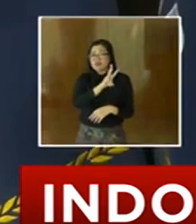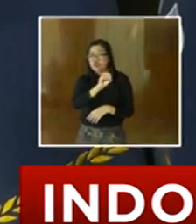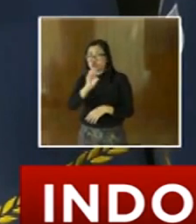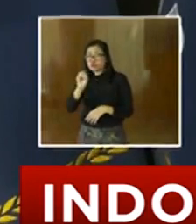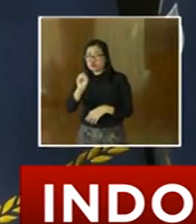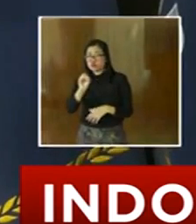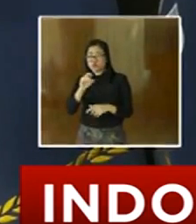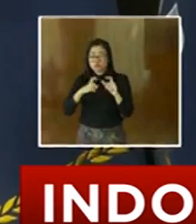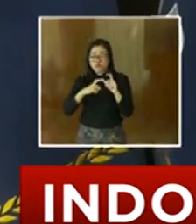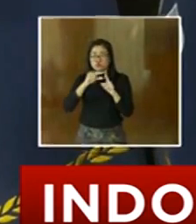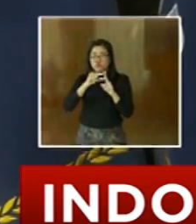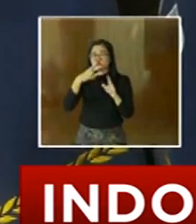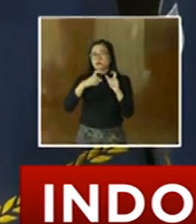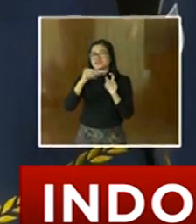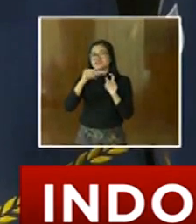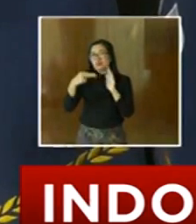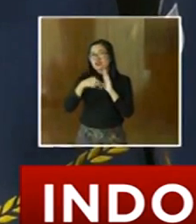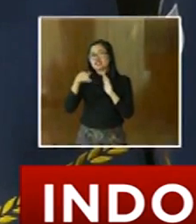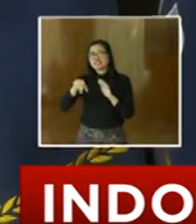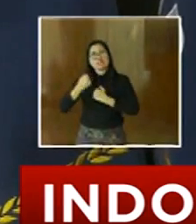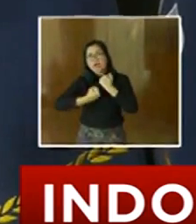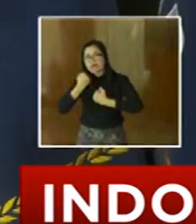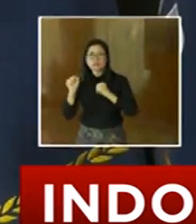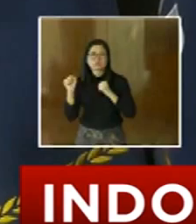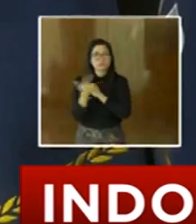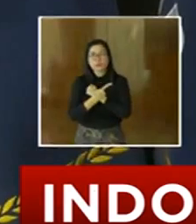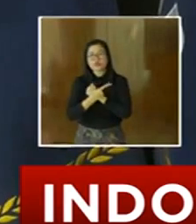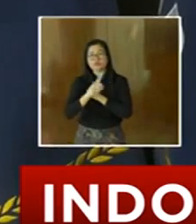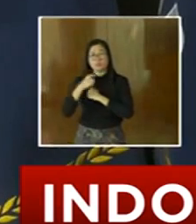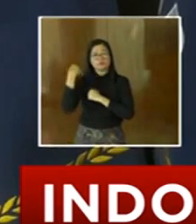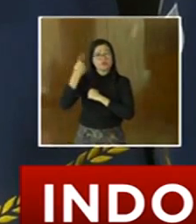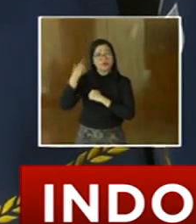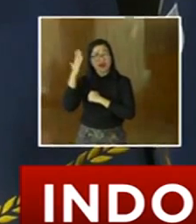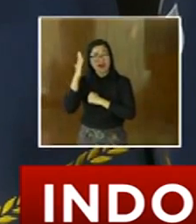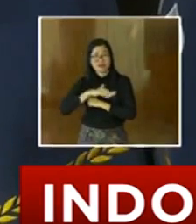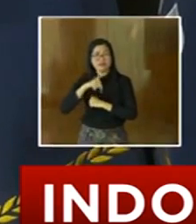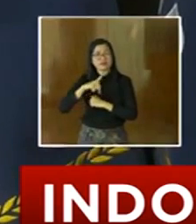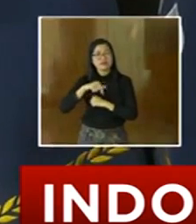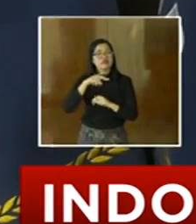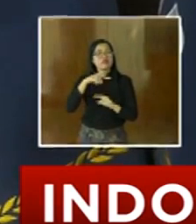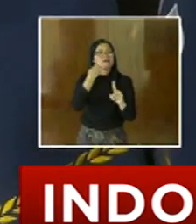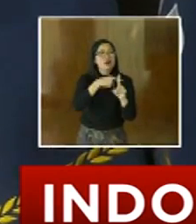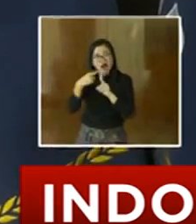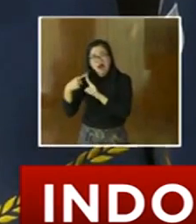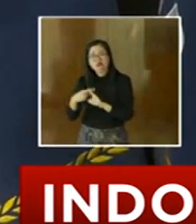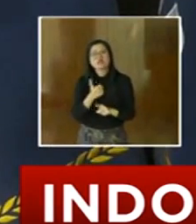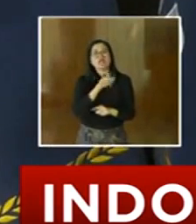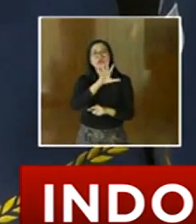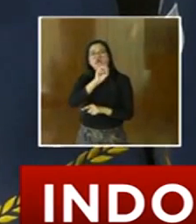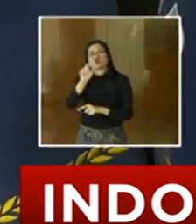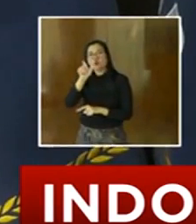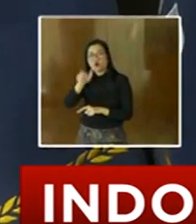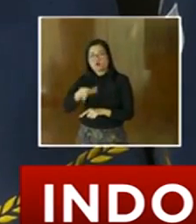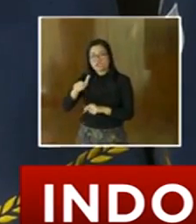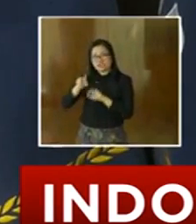specimen dan ini bergerak cepat karena memang dari hari ke hari kita bisa menambah sampai 500 orang untuk